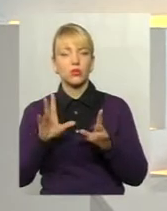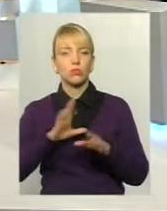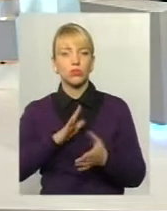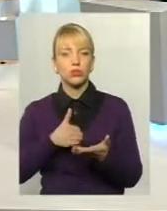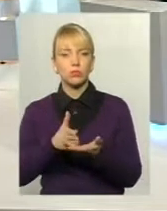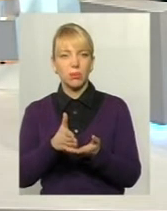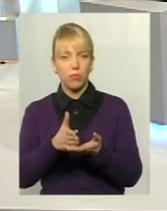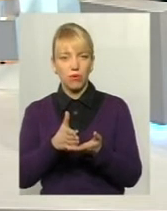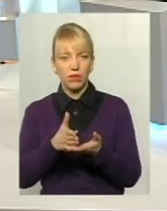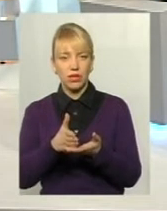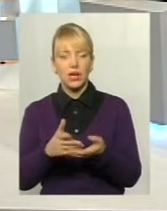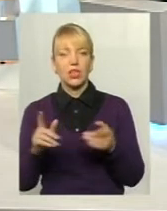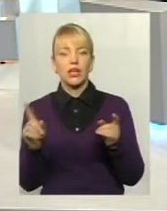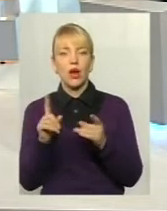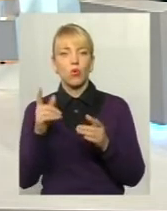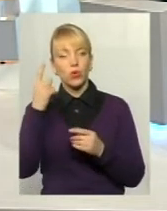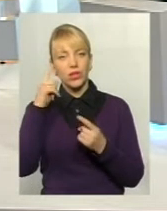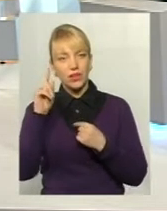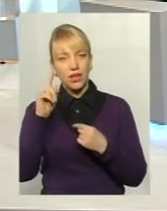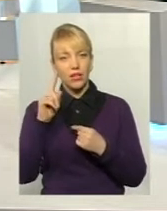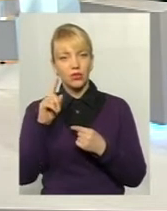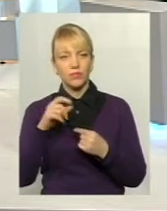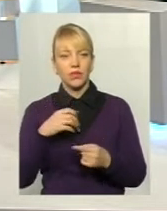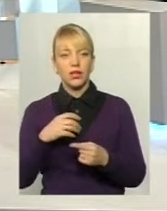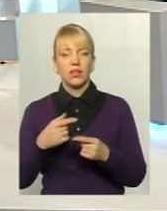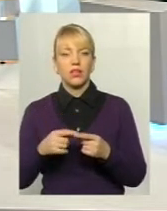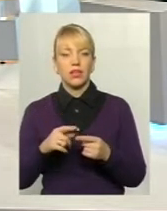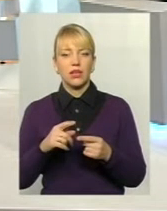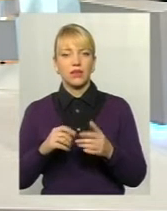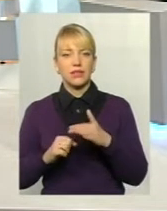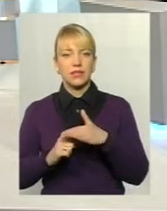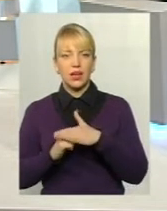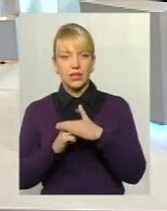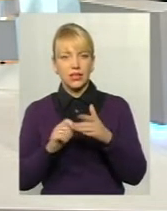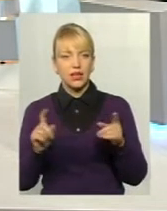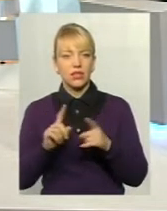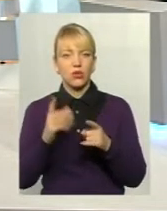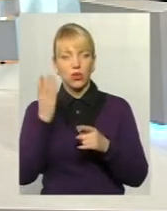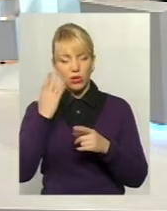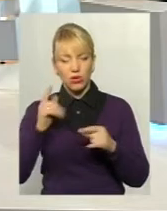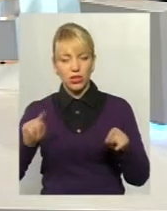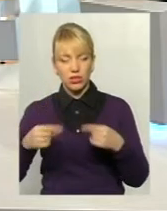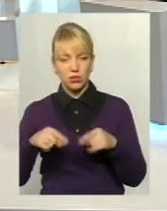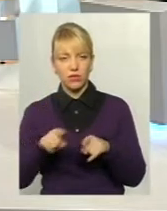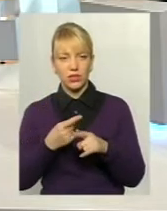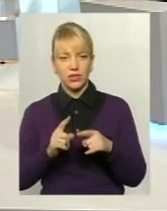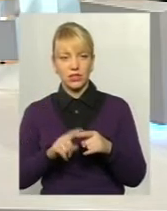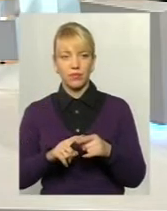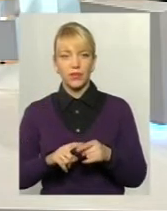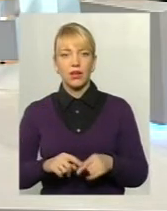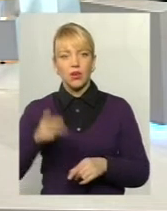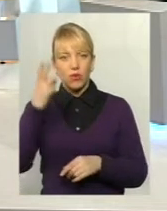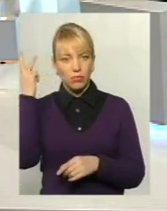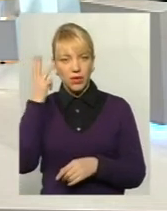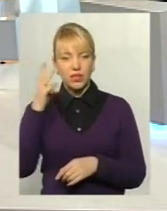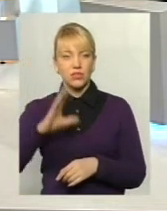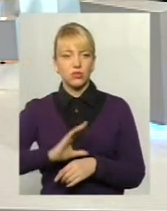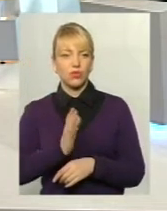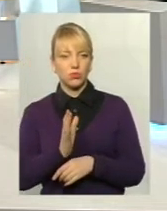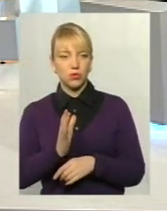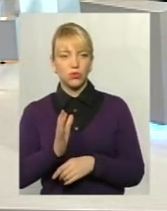спрямовані, яку ідею насамперед закладали, коли організовували такий заклад? Відповідно, у Хмельницьку відбулося